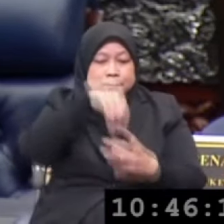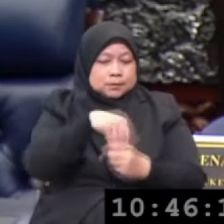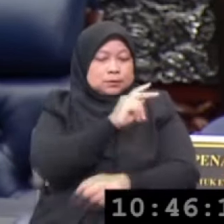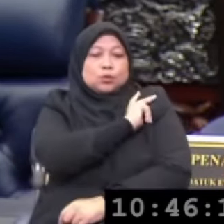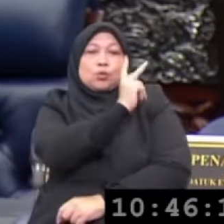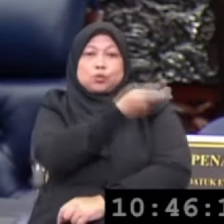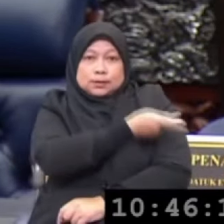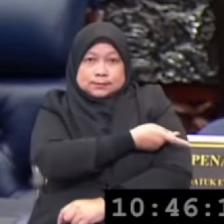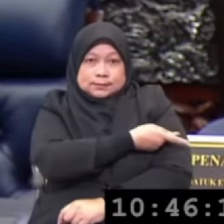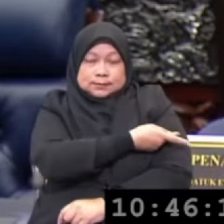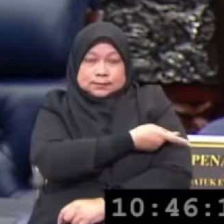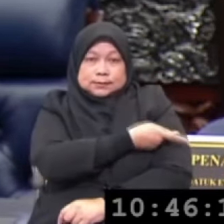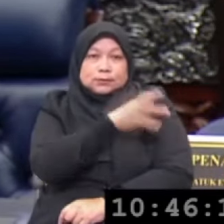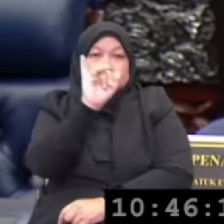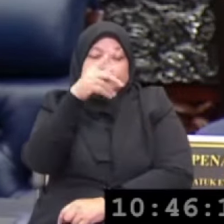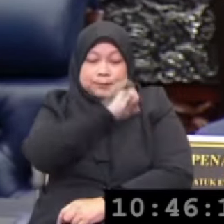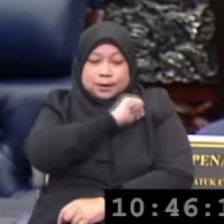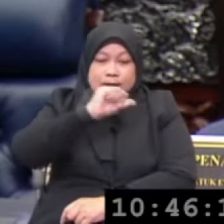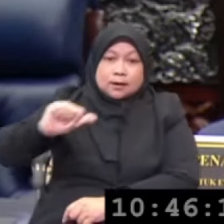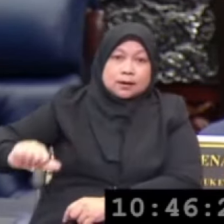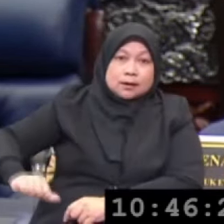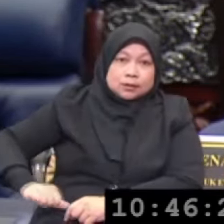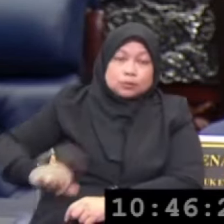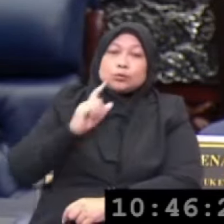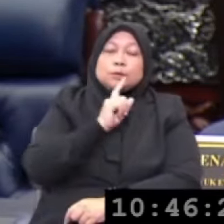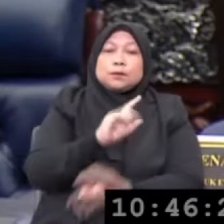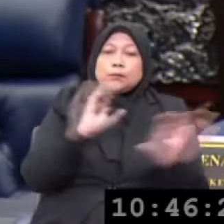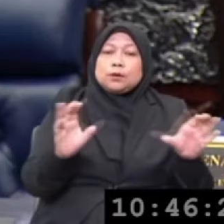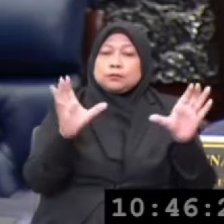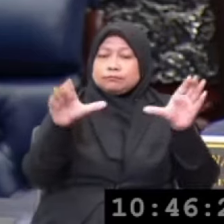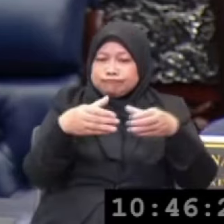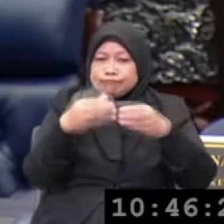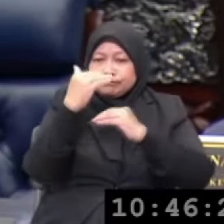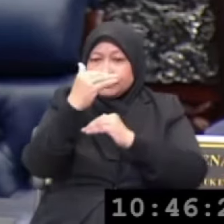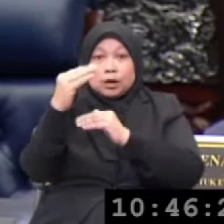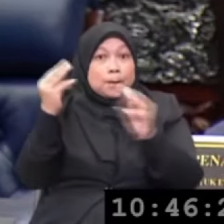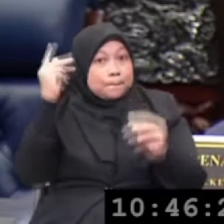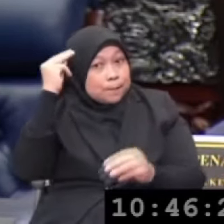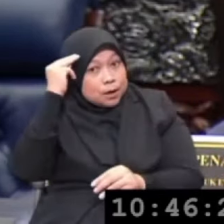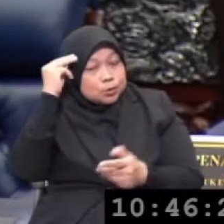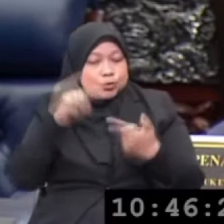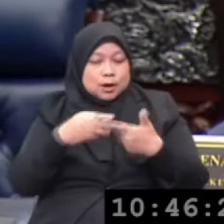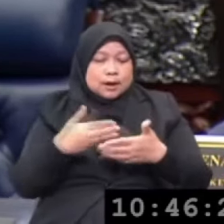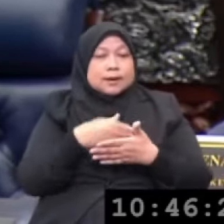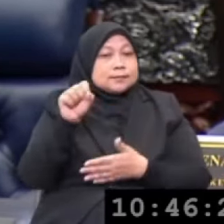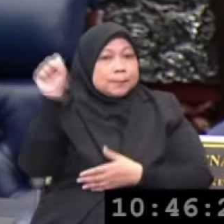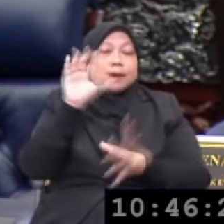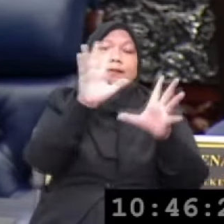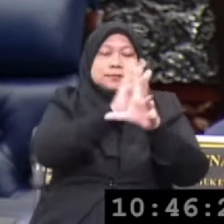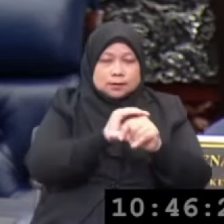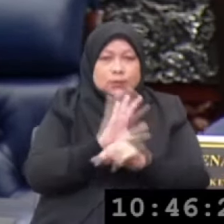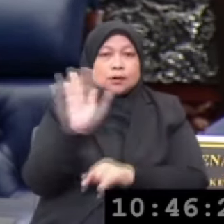kuasa Yang di-Pertuan Agong dalam membuat penetapan kota bagi kaum Melayu, anak negeri Sabah dan